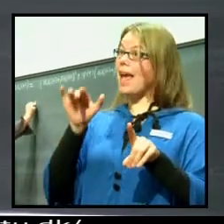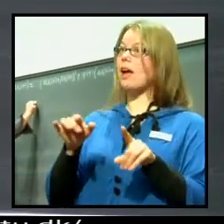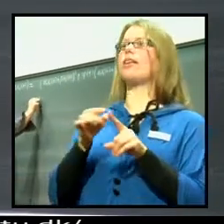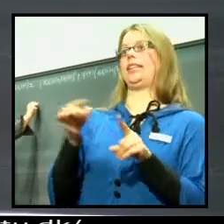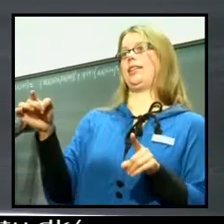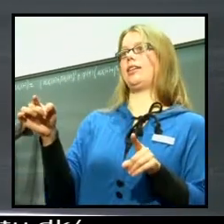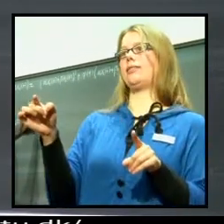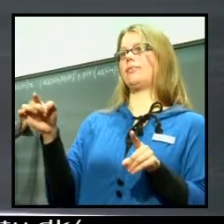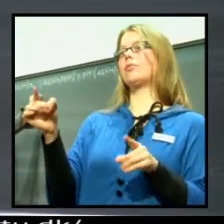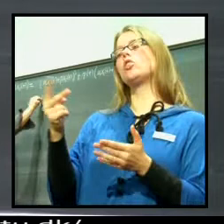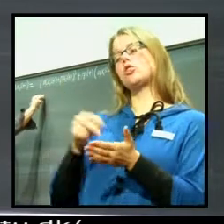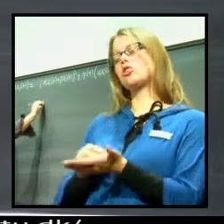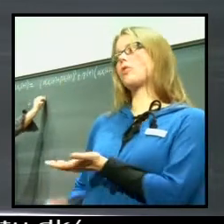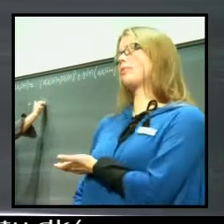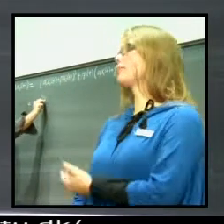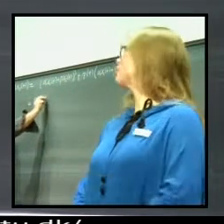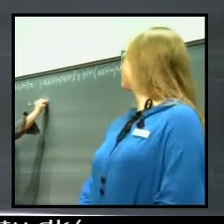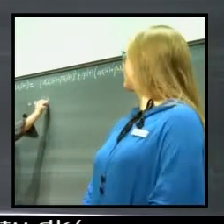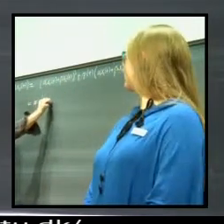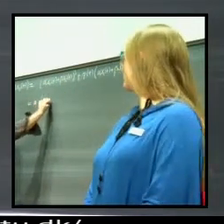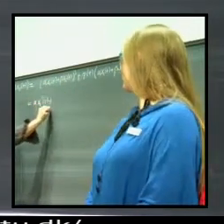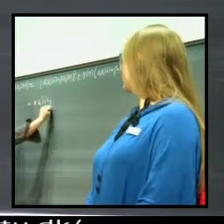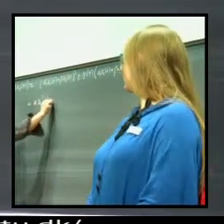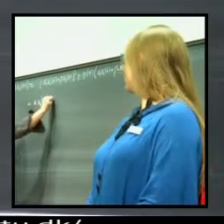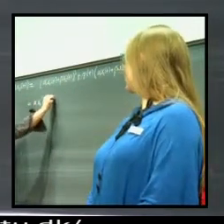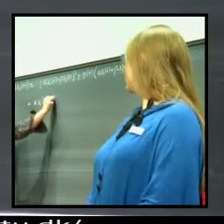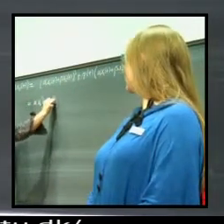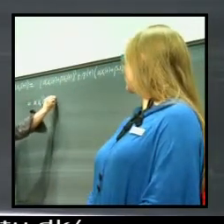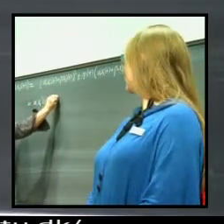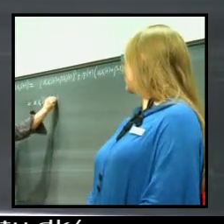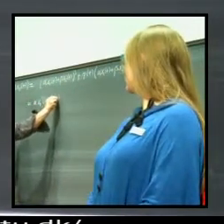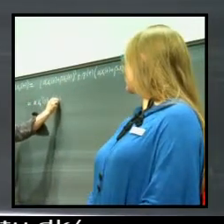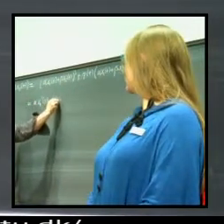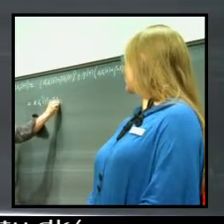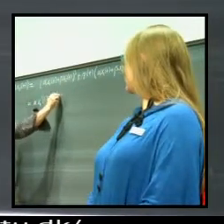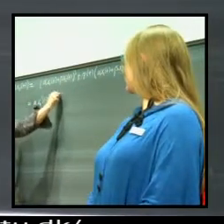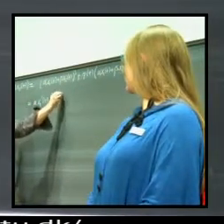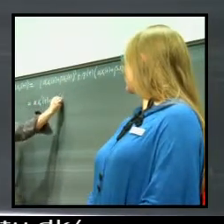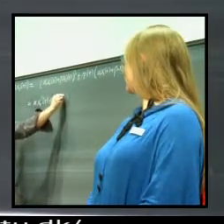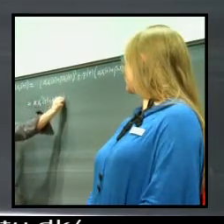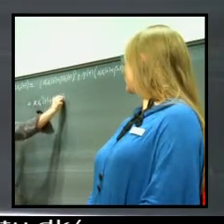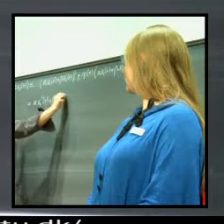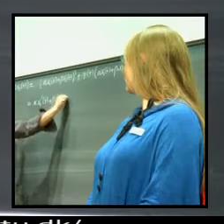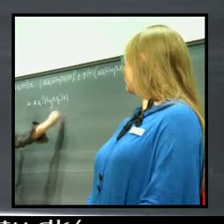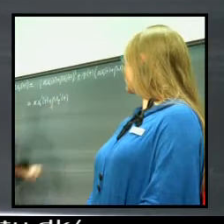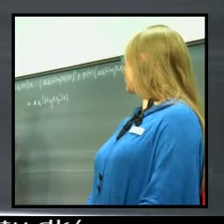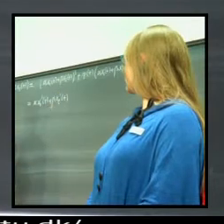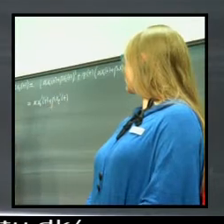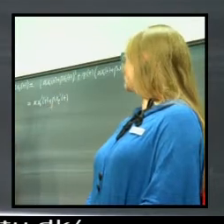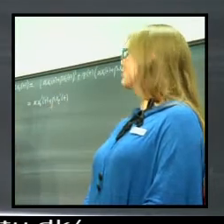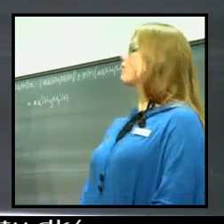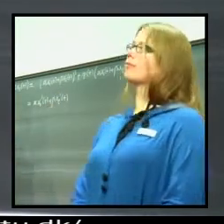her kommer til at stå alfa x1 mærke af t plus beta x2 mærke af